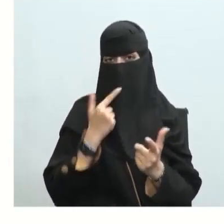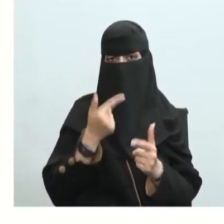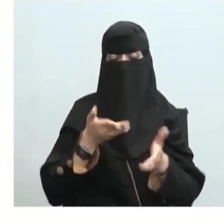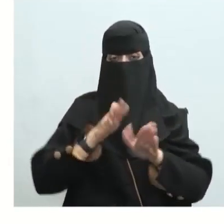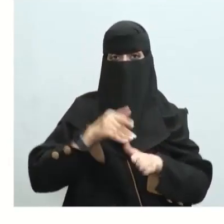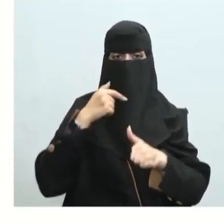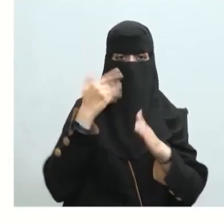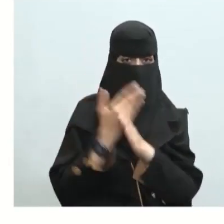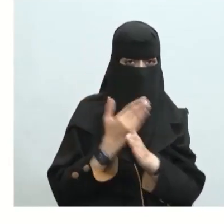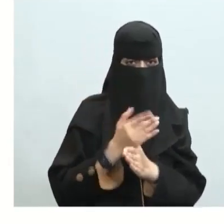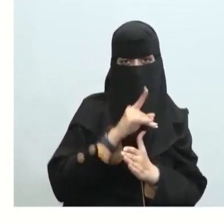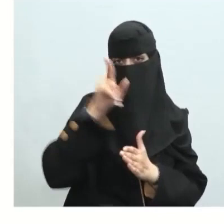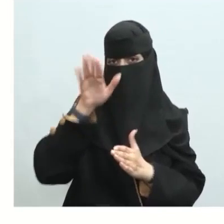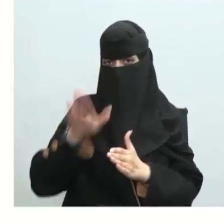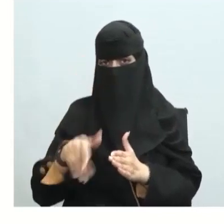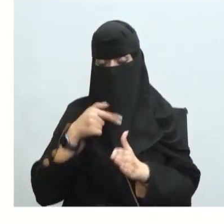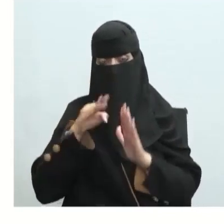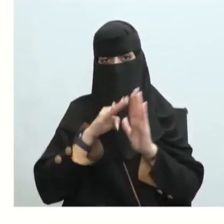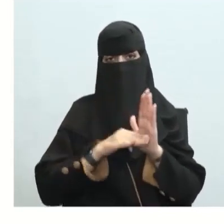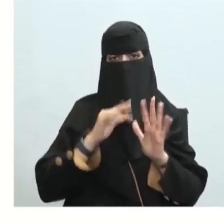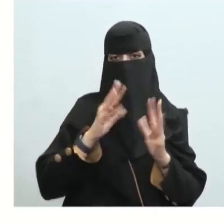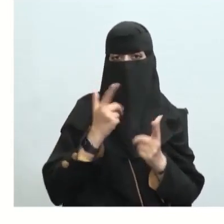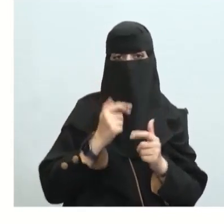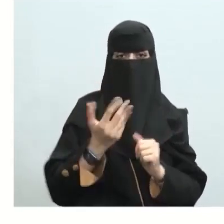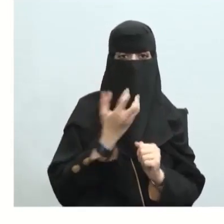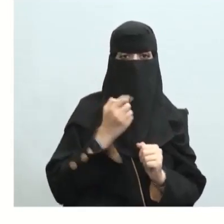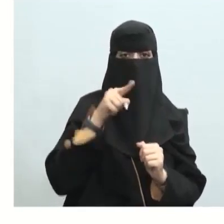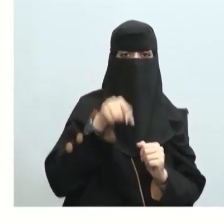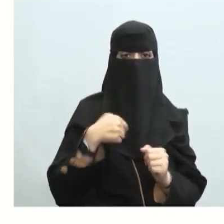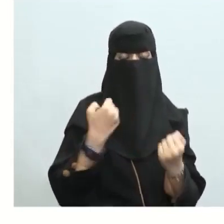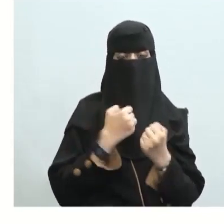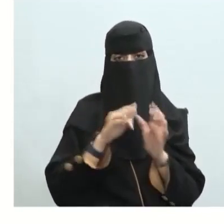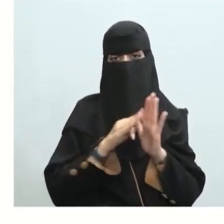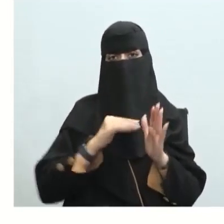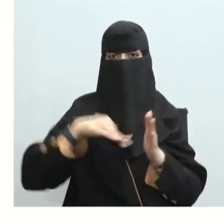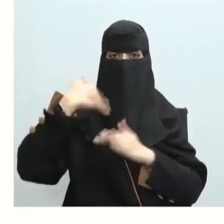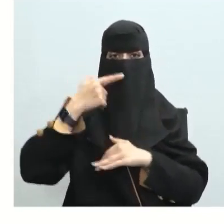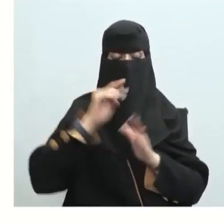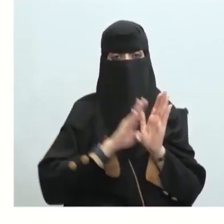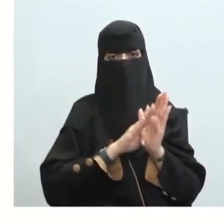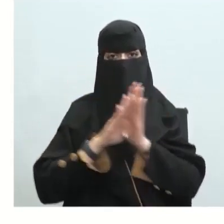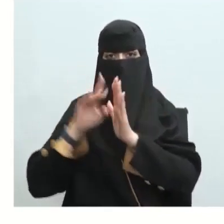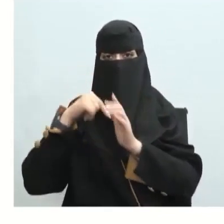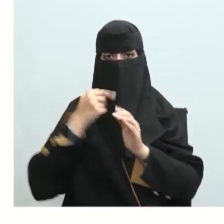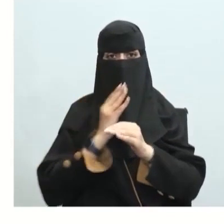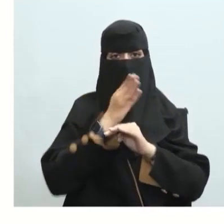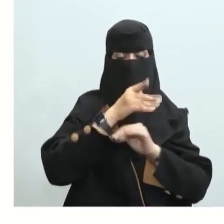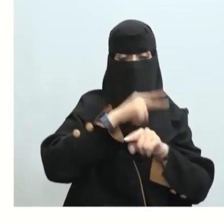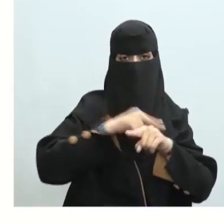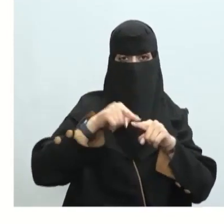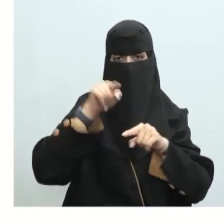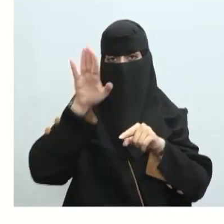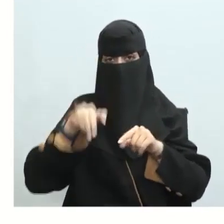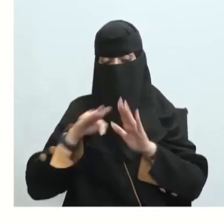سيذكر اسبابا لهذا البرنامج وكيف انك تحتاج لهذا البرنامج بعد ذلك سيدفعك الى الدخول الى هذا